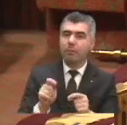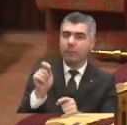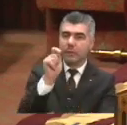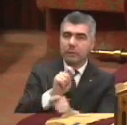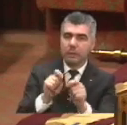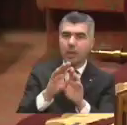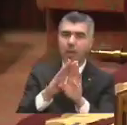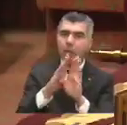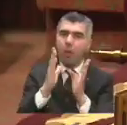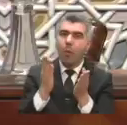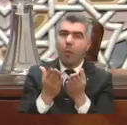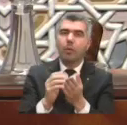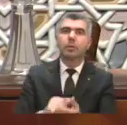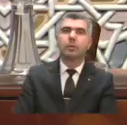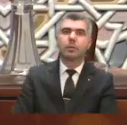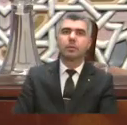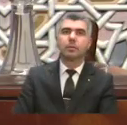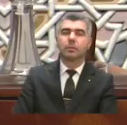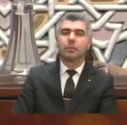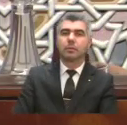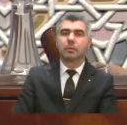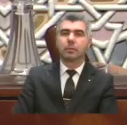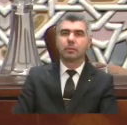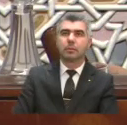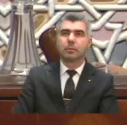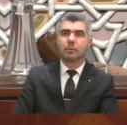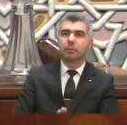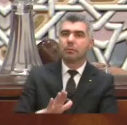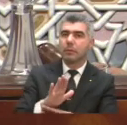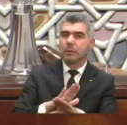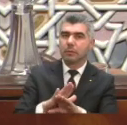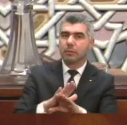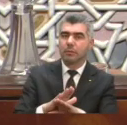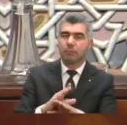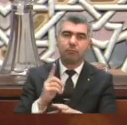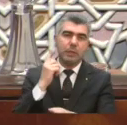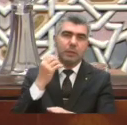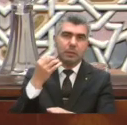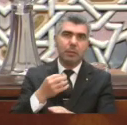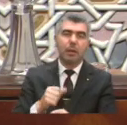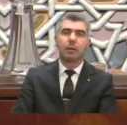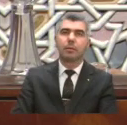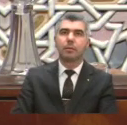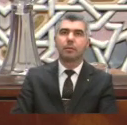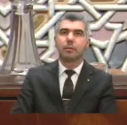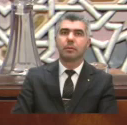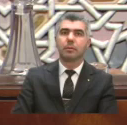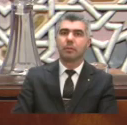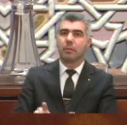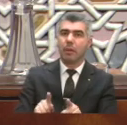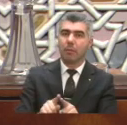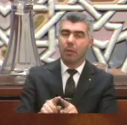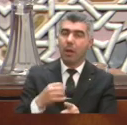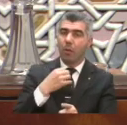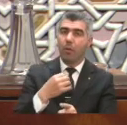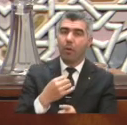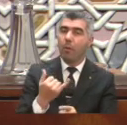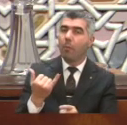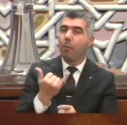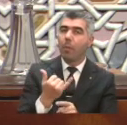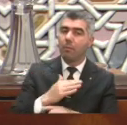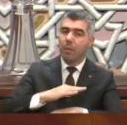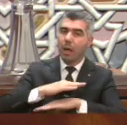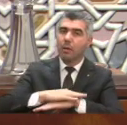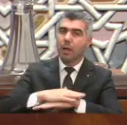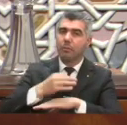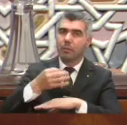سحت سيده الوزيره الله يخليكم السيدات والساده النواب ربما كتفهم الحماس للقاء الزميلات والزملاء ولكن فاش كفوت واحد